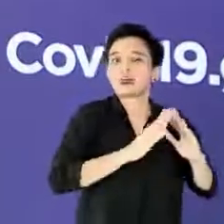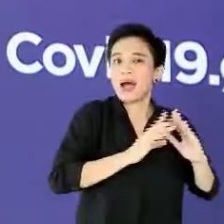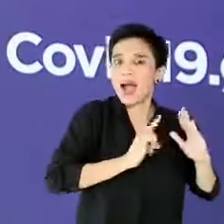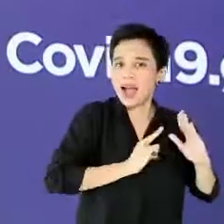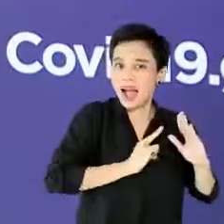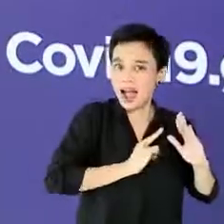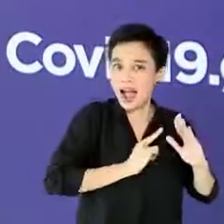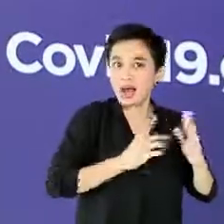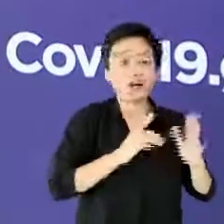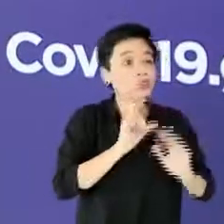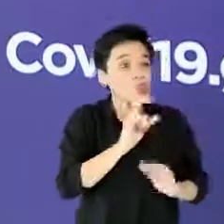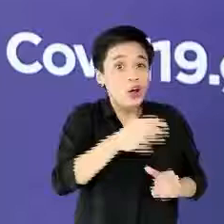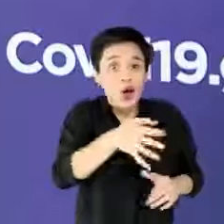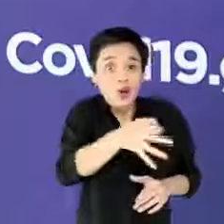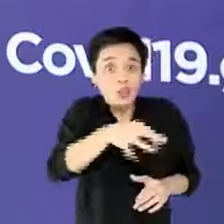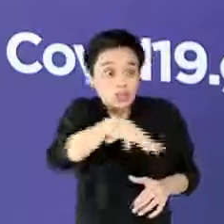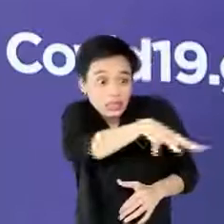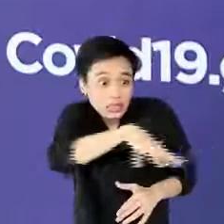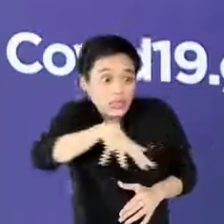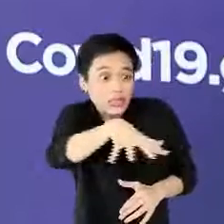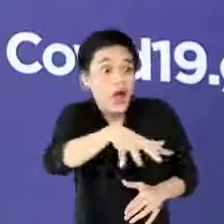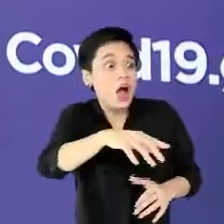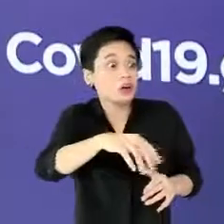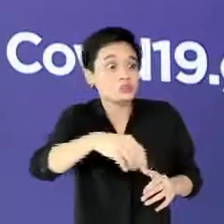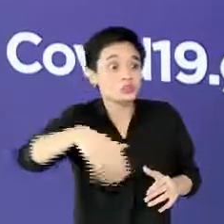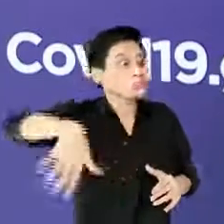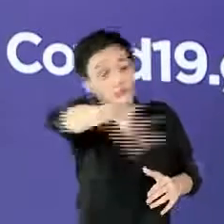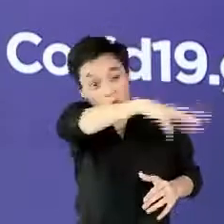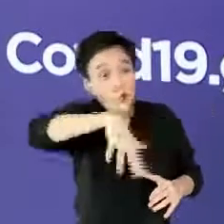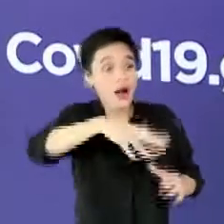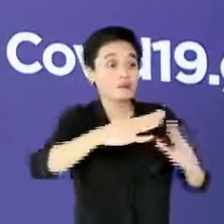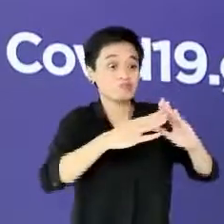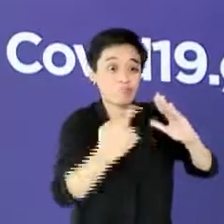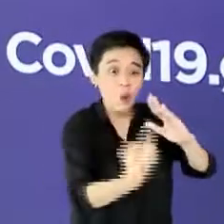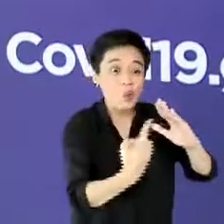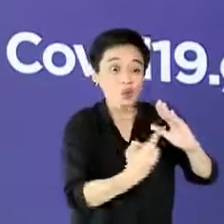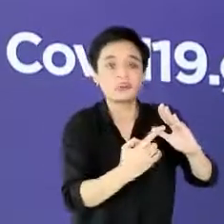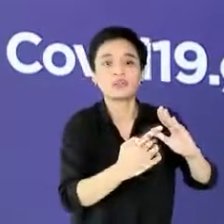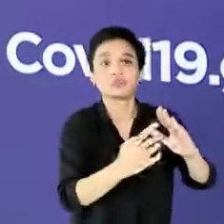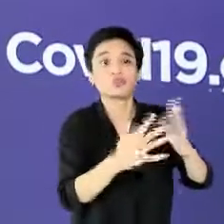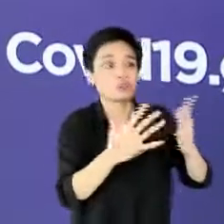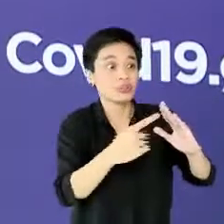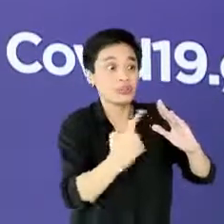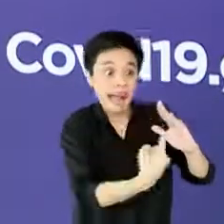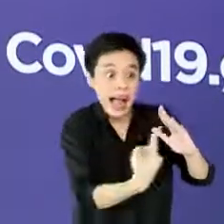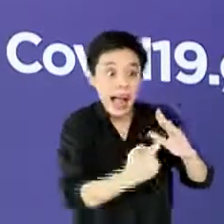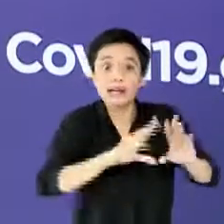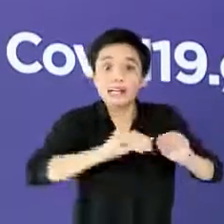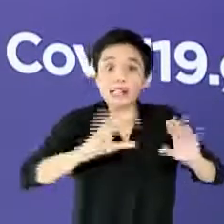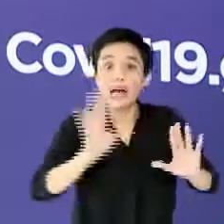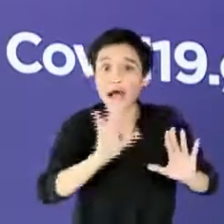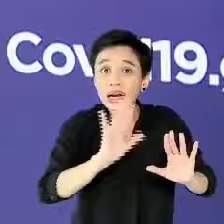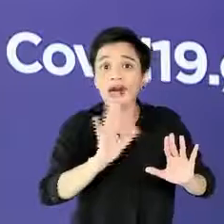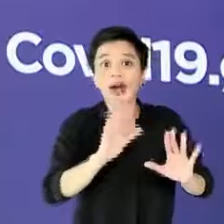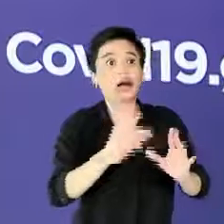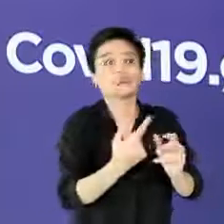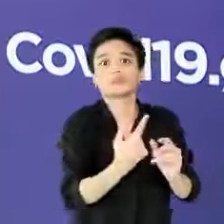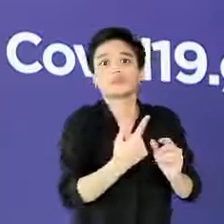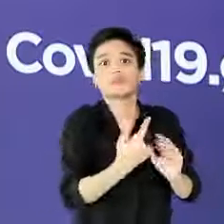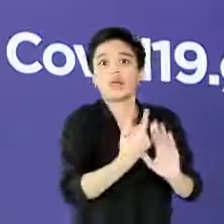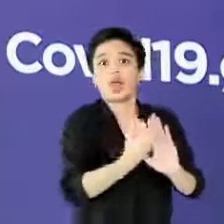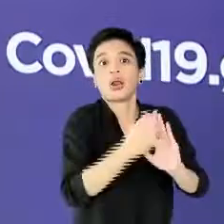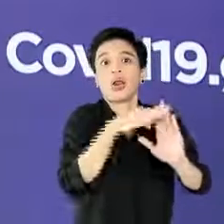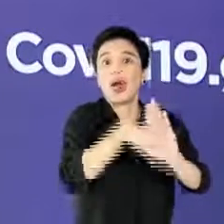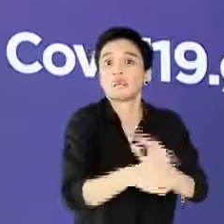satu kota kita karantina sehingga mengakibatkan perekonomian kita menjadi eh terpuruk kalau